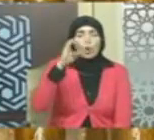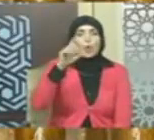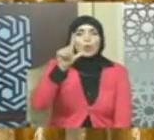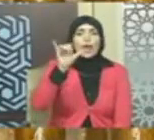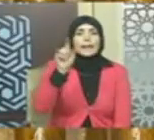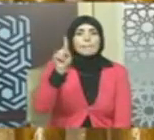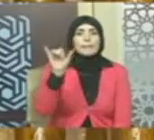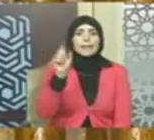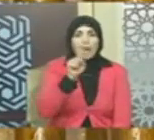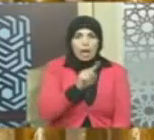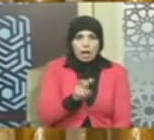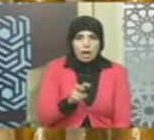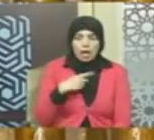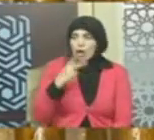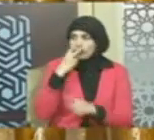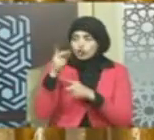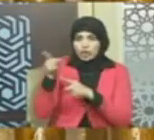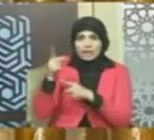قتلهم وقتلوه.